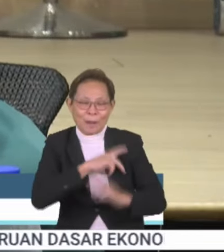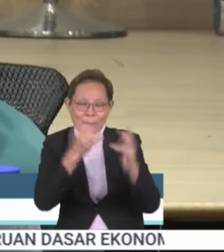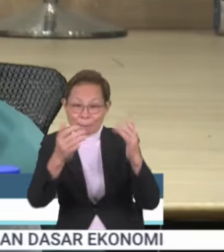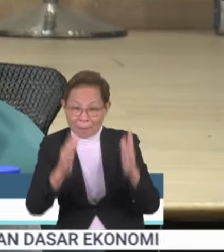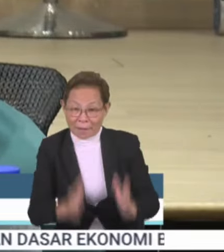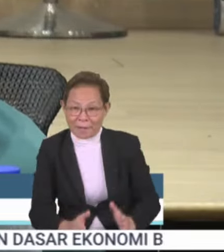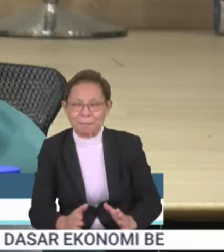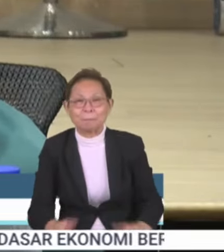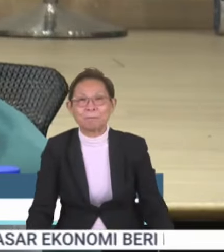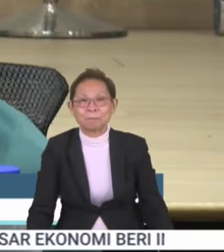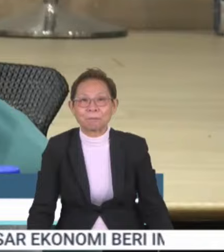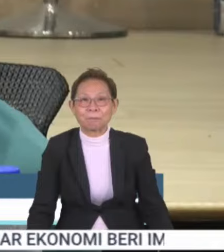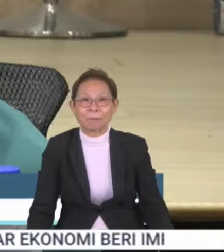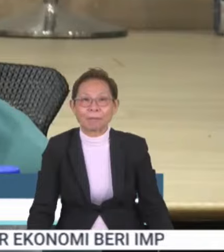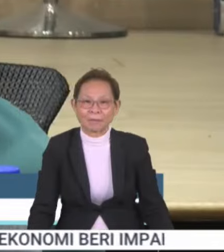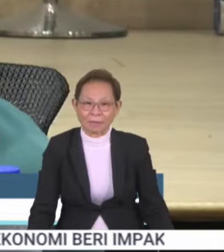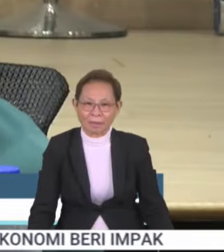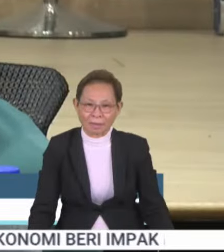manajemen bahwa